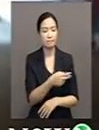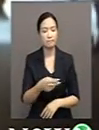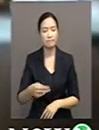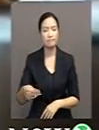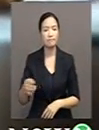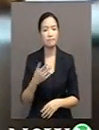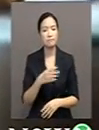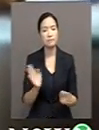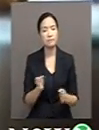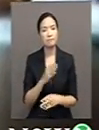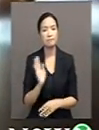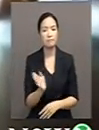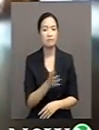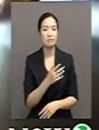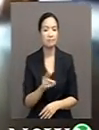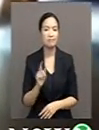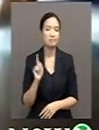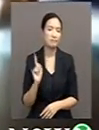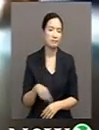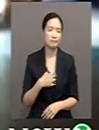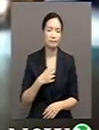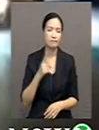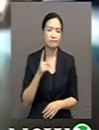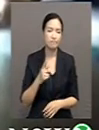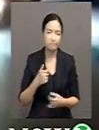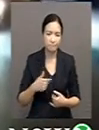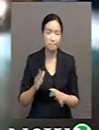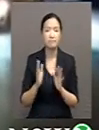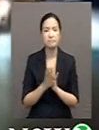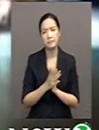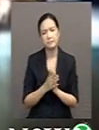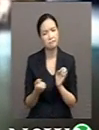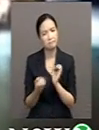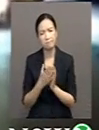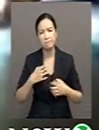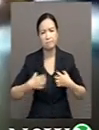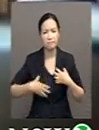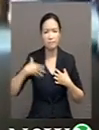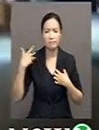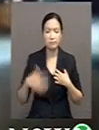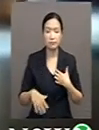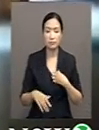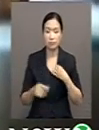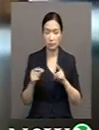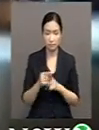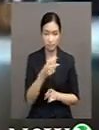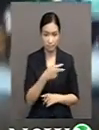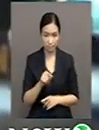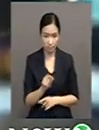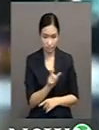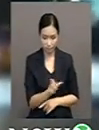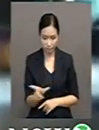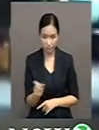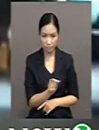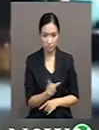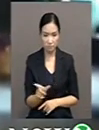ามาเป็นซาวด้วยคือต้องการจะแว้งอะไรแก๊งรถซิ่งนั่นแหละเพราะไปสร้างความเดือดร้อนให้เขาก ลับแล้วในคำบรรยายนะครับก็ใส่คำพูด